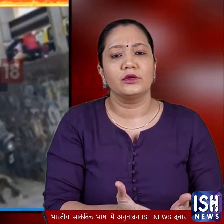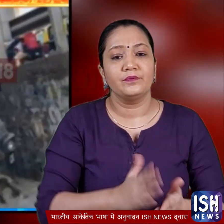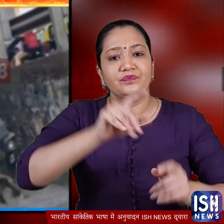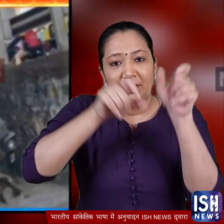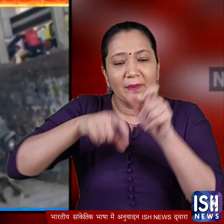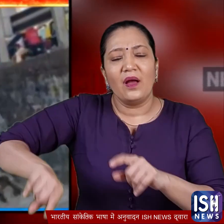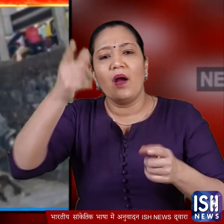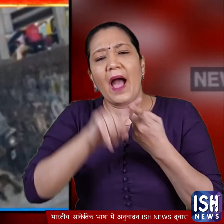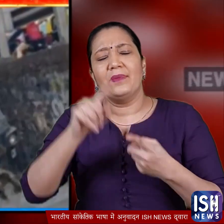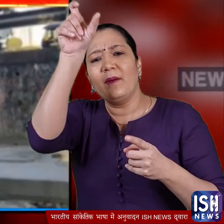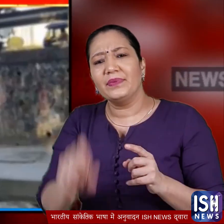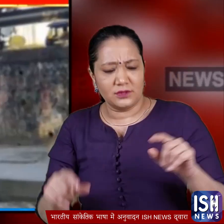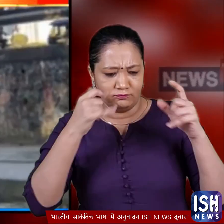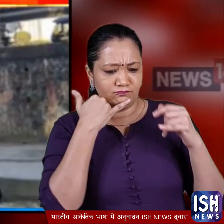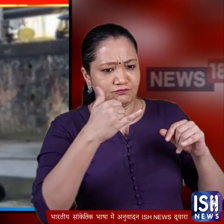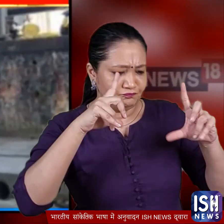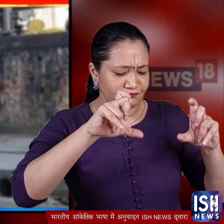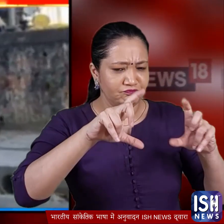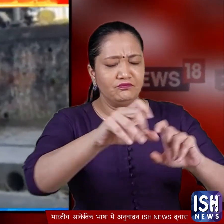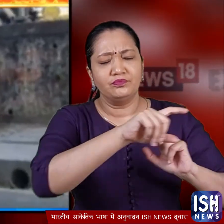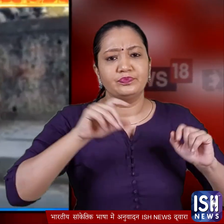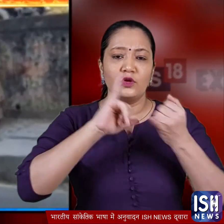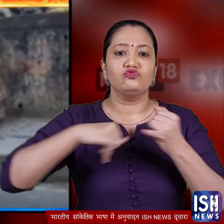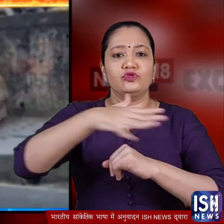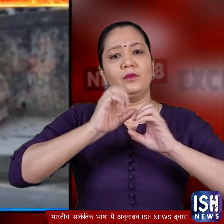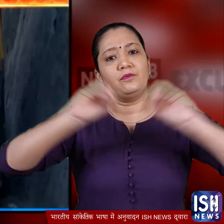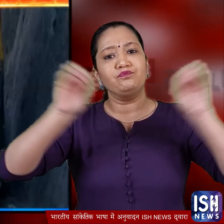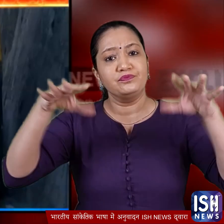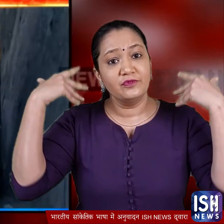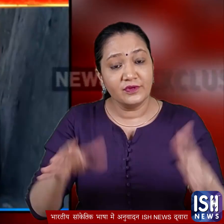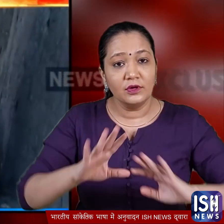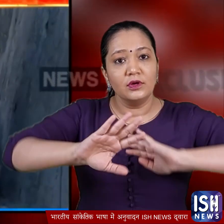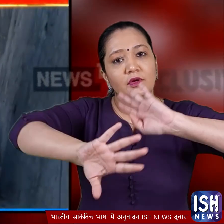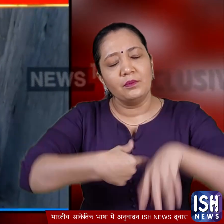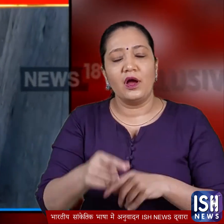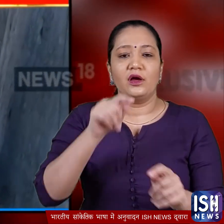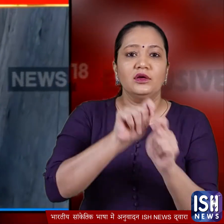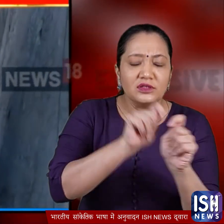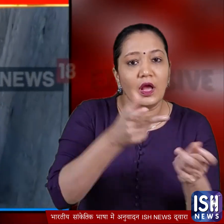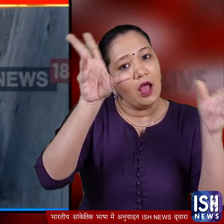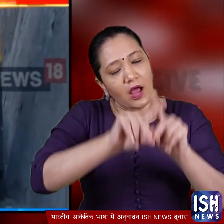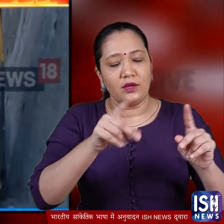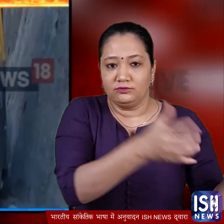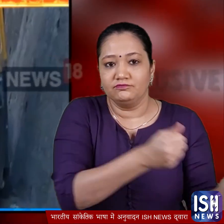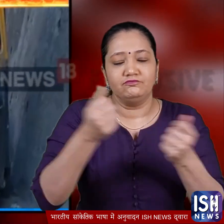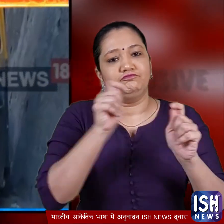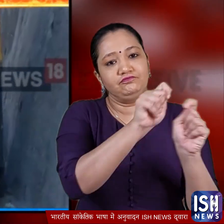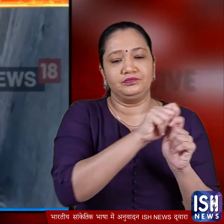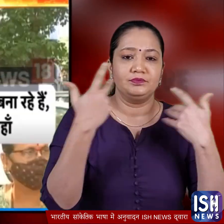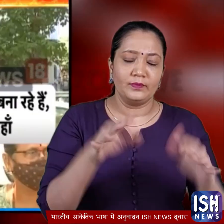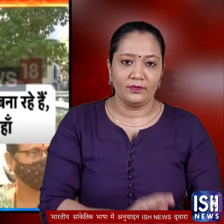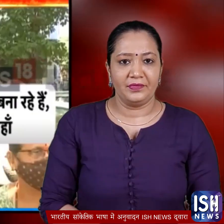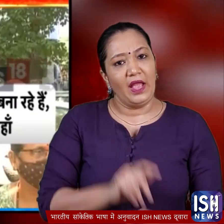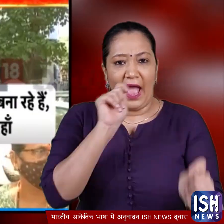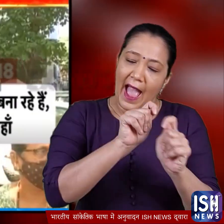बाद में उस इलाके में रहने वाले एक आदमी ने इस लापरवाही की तस्वीरें सोशल मीडिया पर डाल दी, जिनके वायरल होने के बाद फुटपाथ की दोबारा मरम्मत करा दी